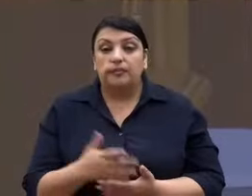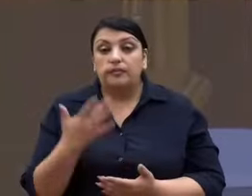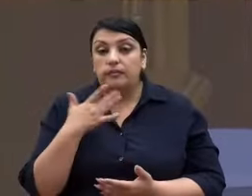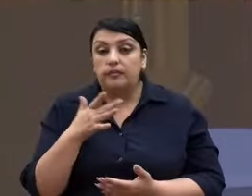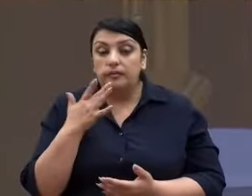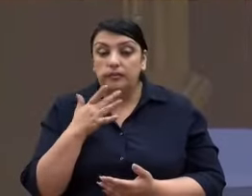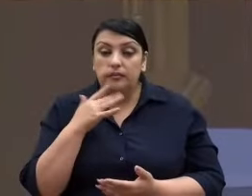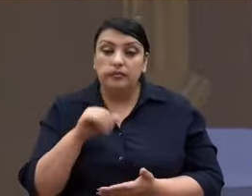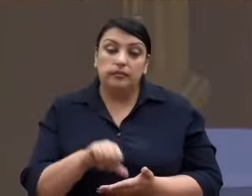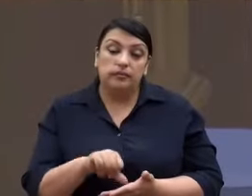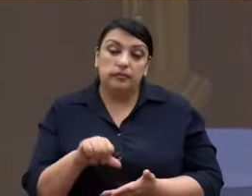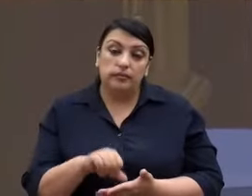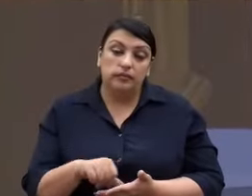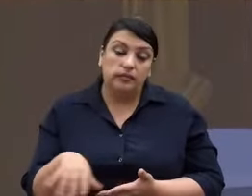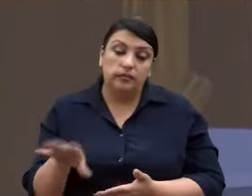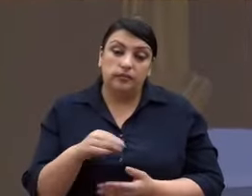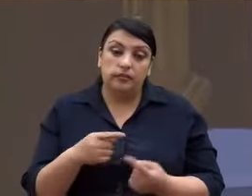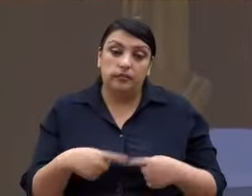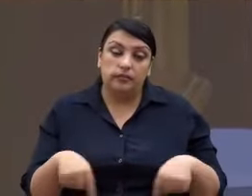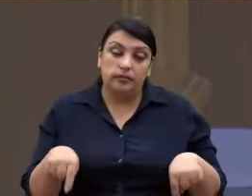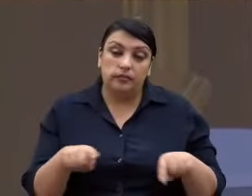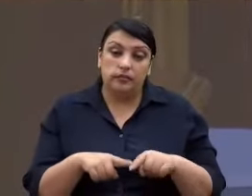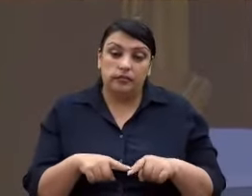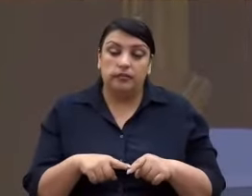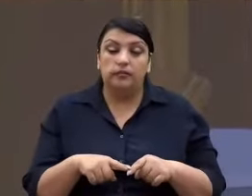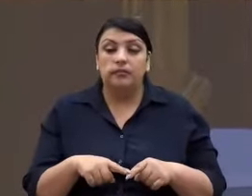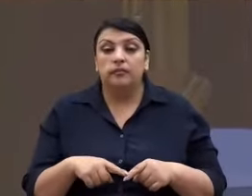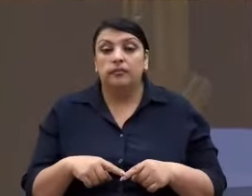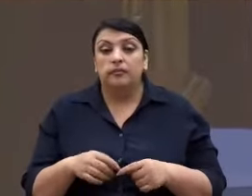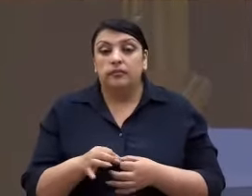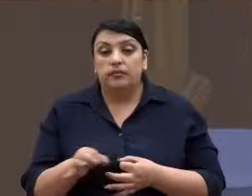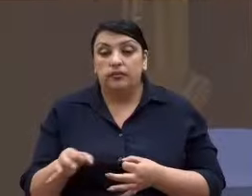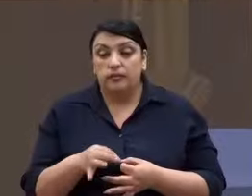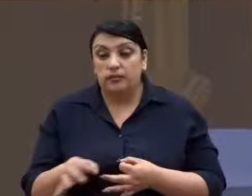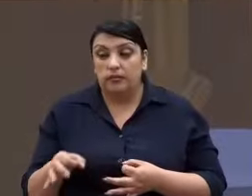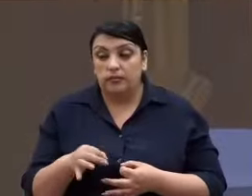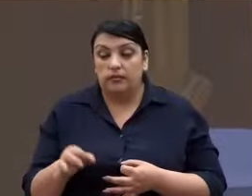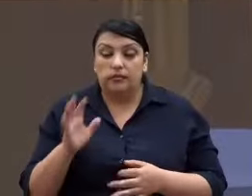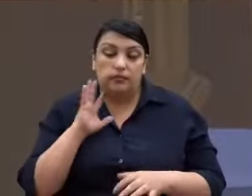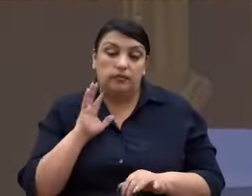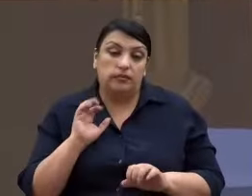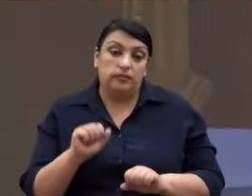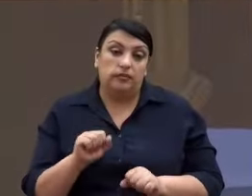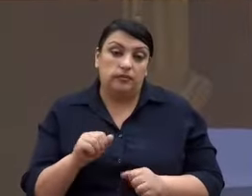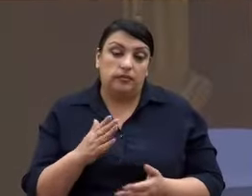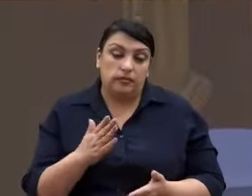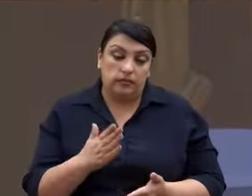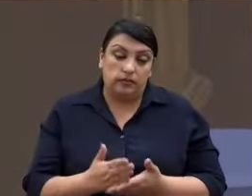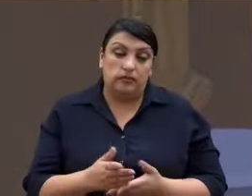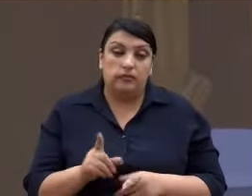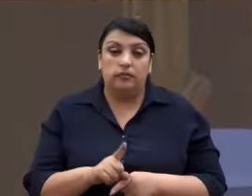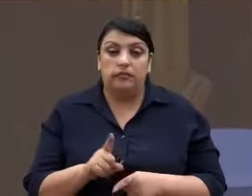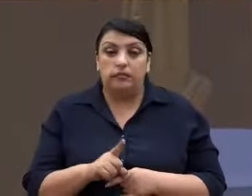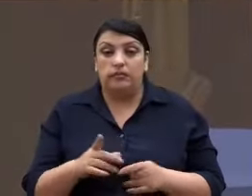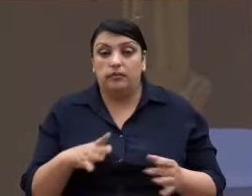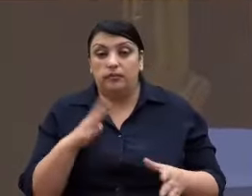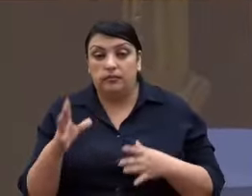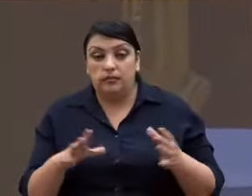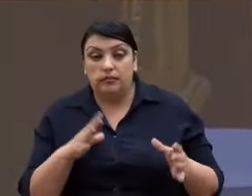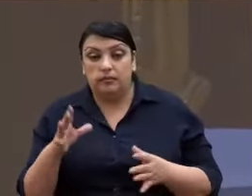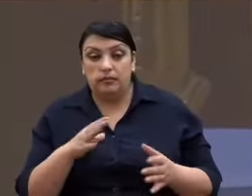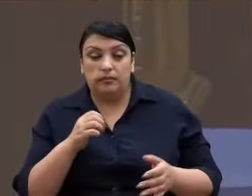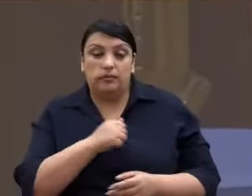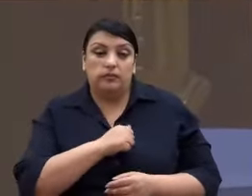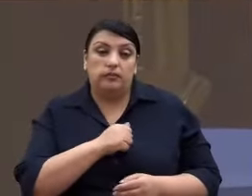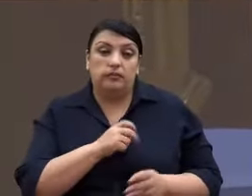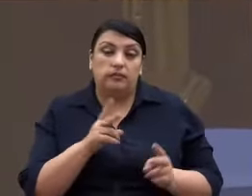Նահանգների դերակատարությունը տարածաշրջանում կայունության ապահովման գործում։ Աննախադեպ էին նաև զորավարժությունները։ Այս կոնտեքստում